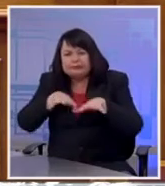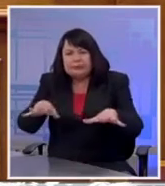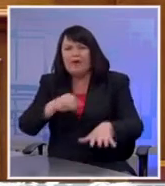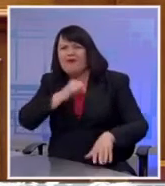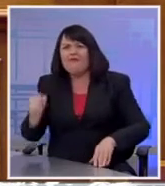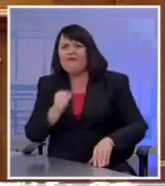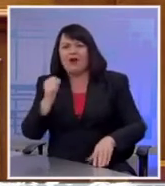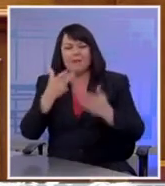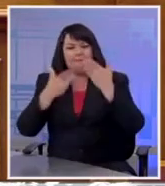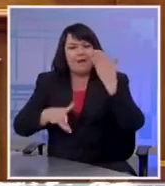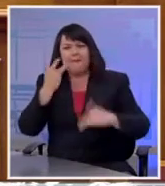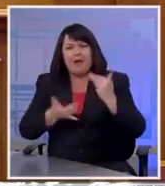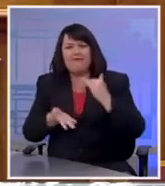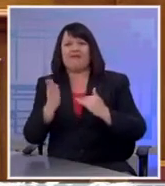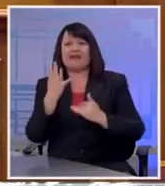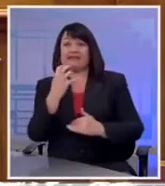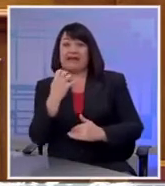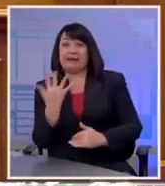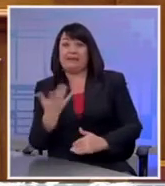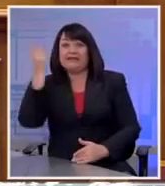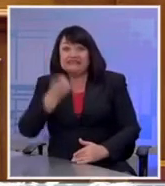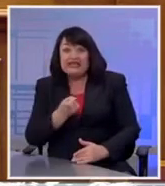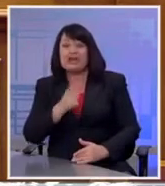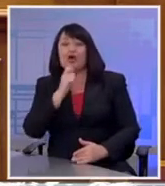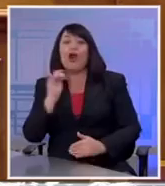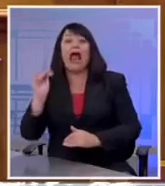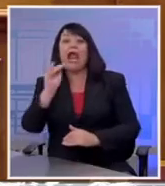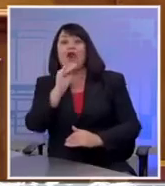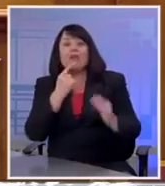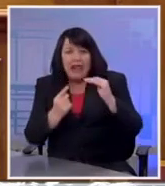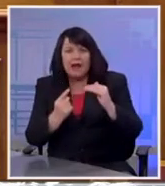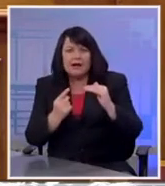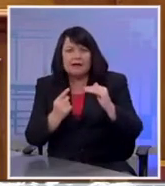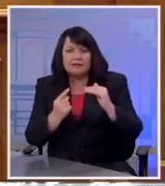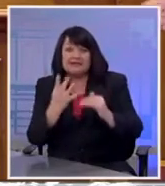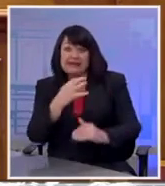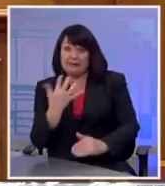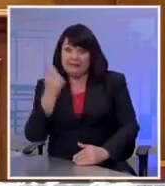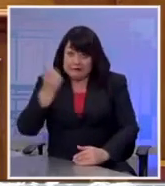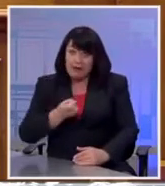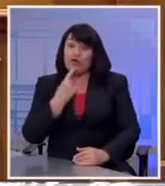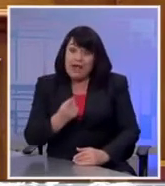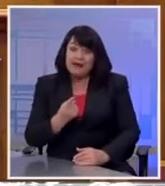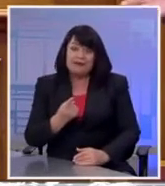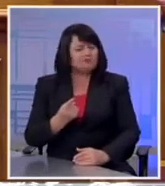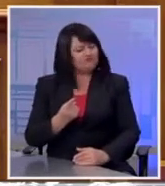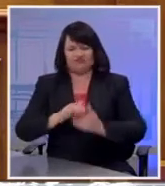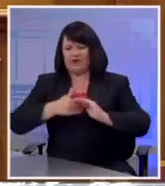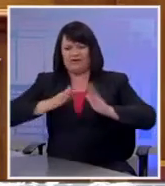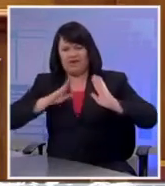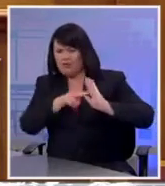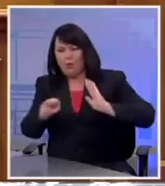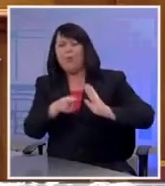τον χάνετε. Και ήδη 45% σε όλες τις δημοσκοπήσεις δηλώνουν ότι δεν, με κανέναν δεν